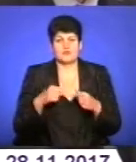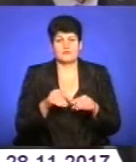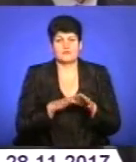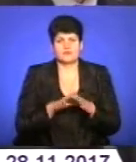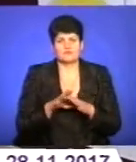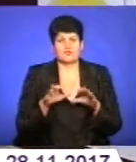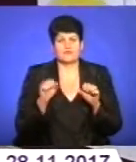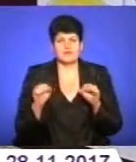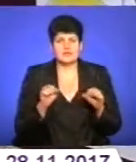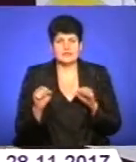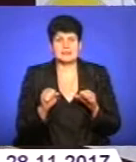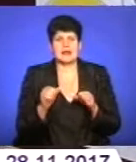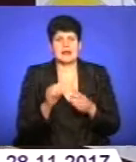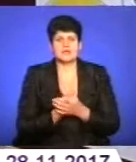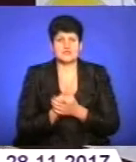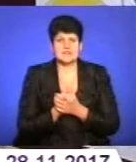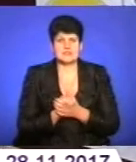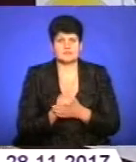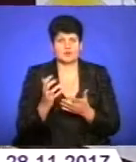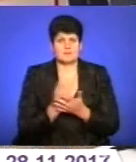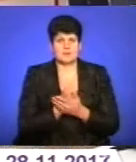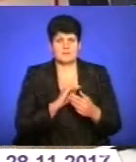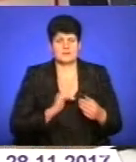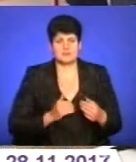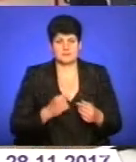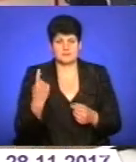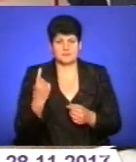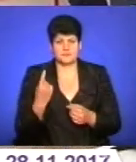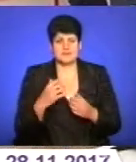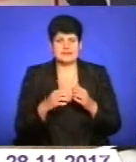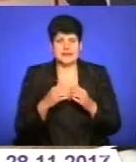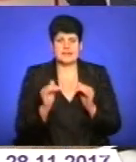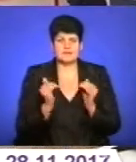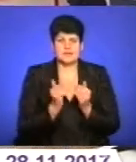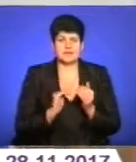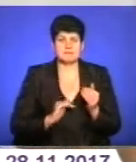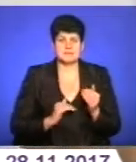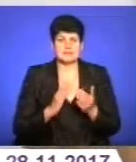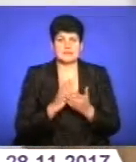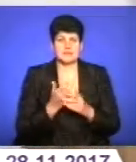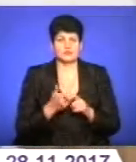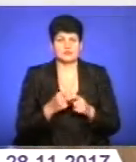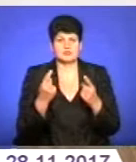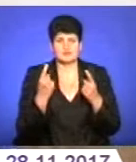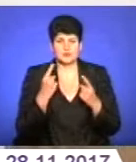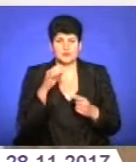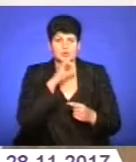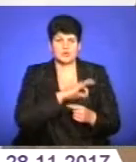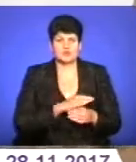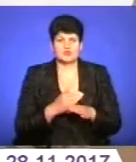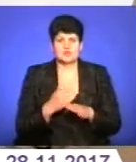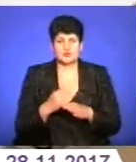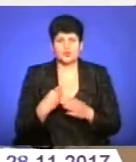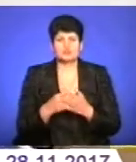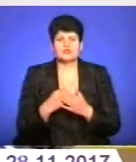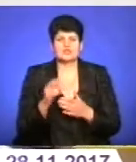банками, бізнес-асоціаціями та успішними підприємцями краю. Середній малий бізнес є дуже великою дохідною частиною бюджету.